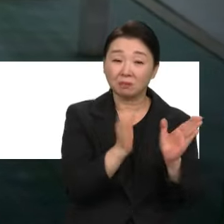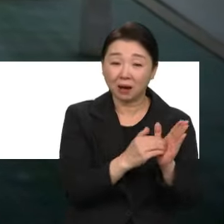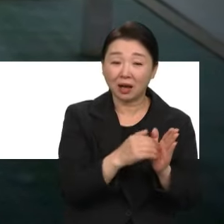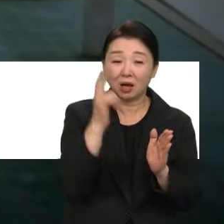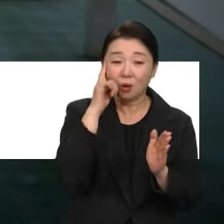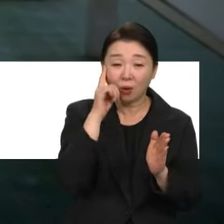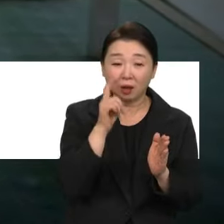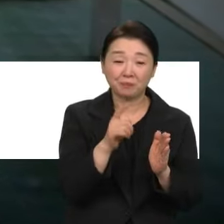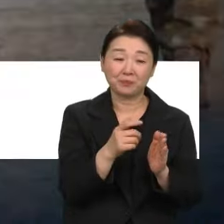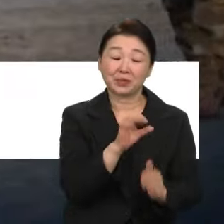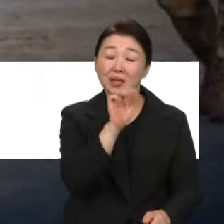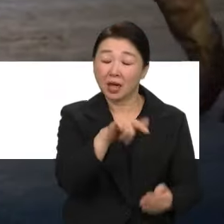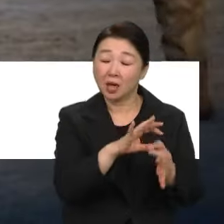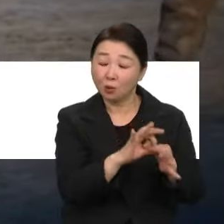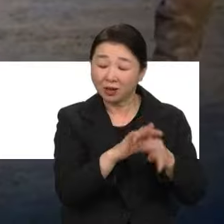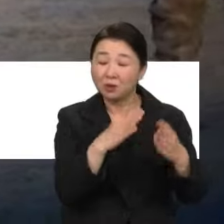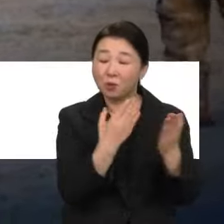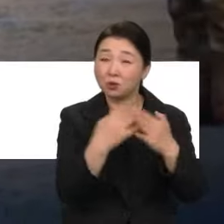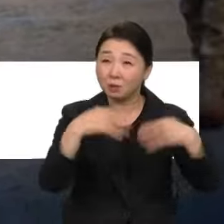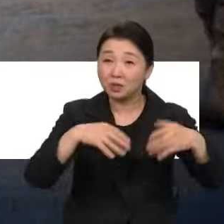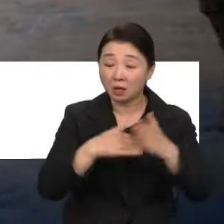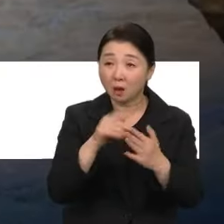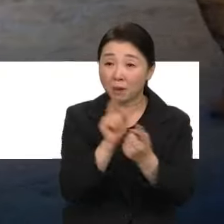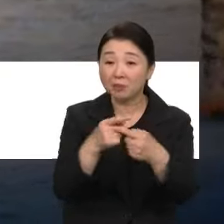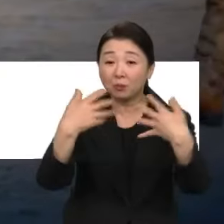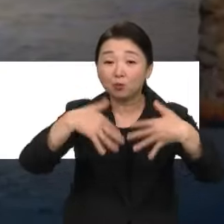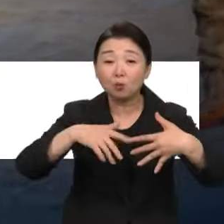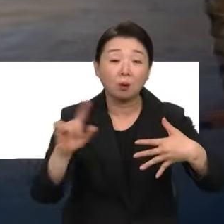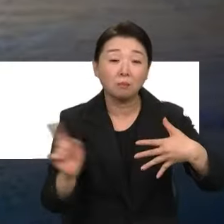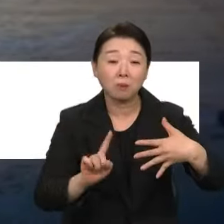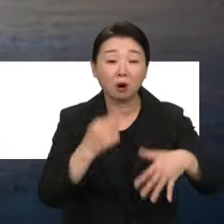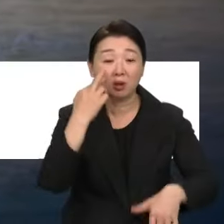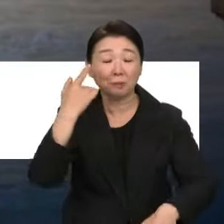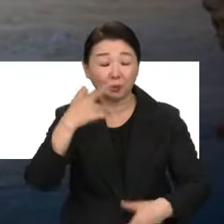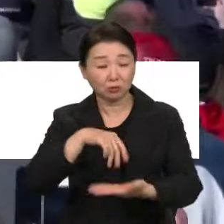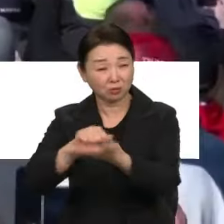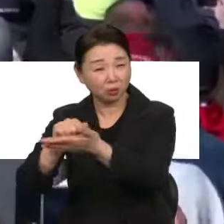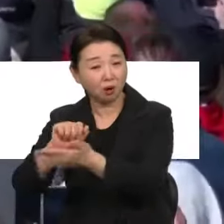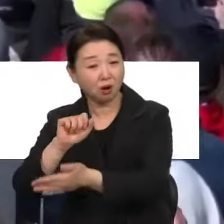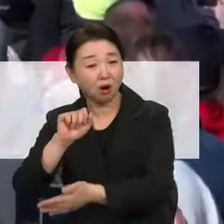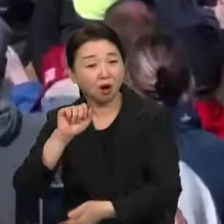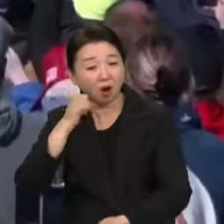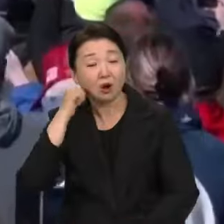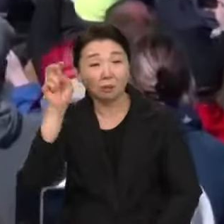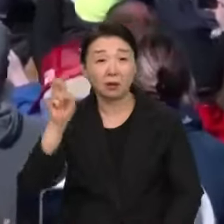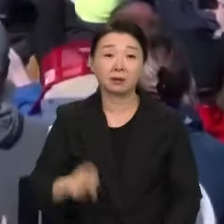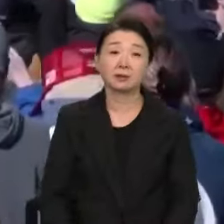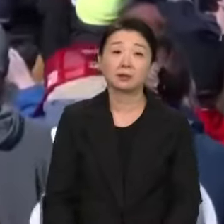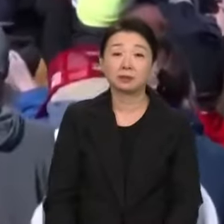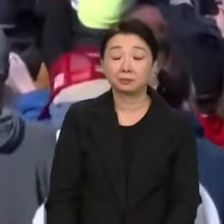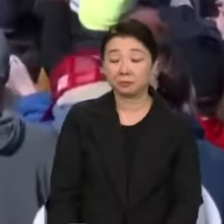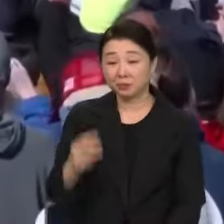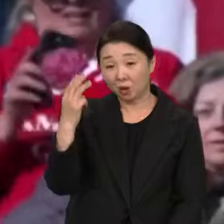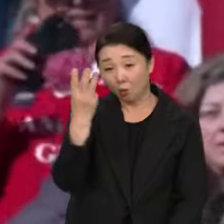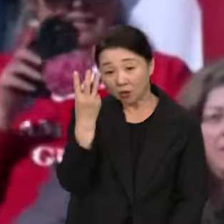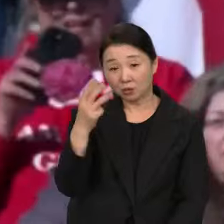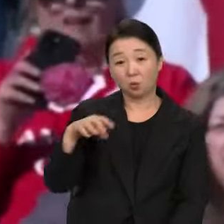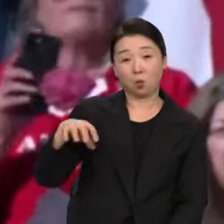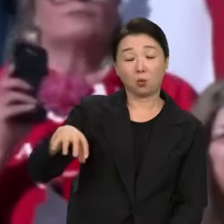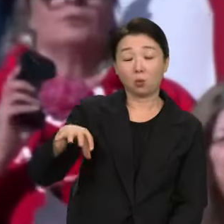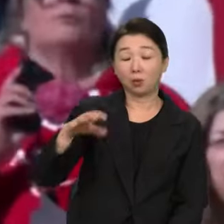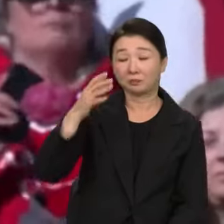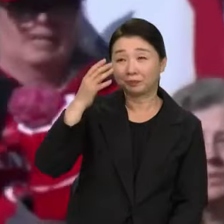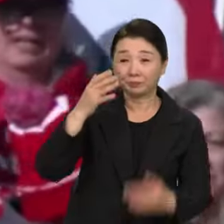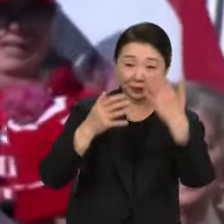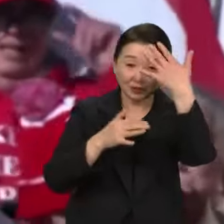가겠다. 뭔가 계속 만나는 조건을 걸 텐데 그 조건은 또 쉽게 미국이 수용하기 어렵겠죠. 이런 가운데 워싱턴 일각에선 트럼프가